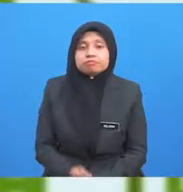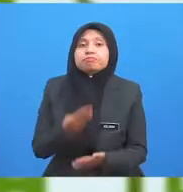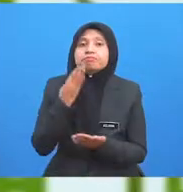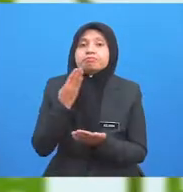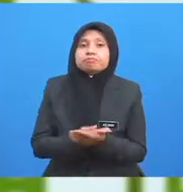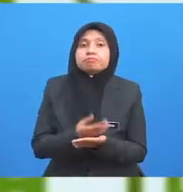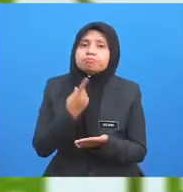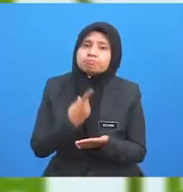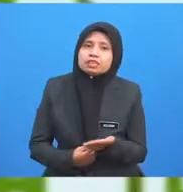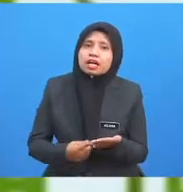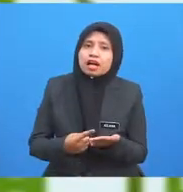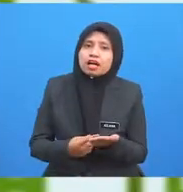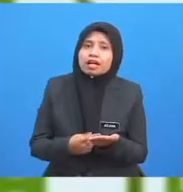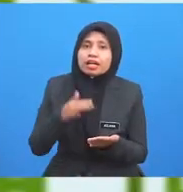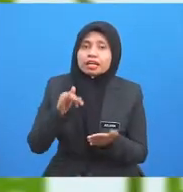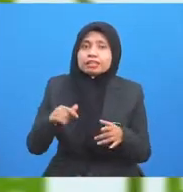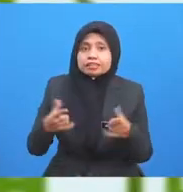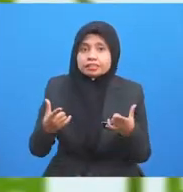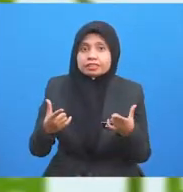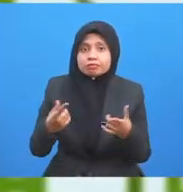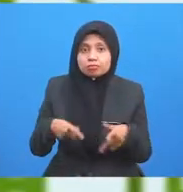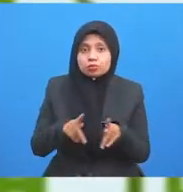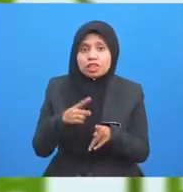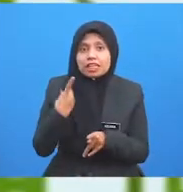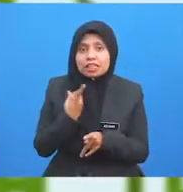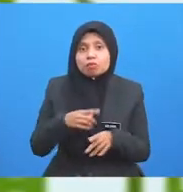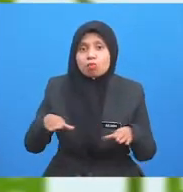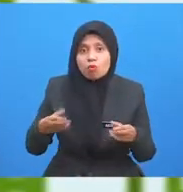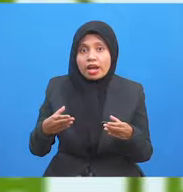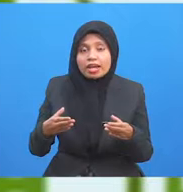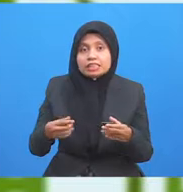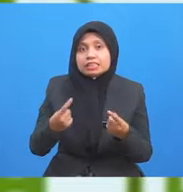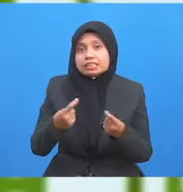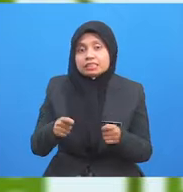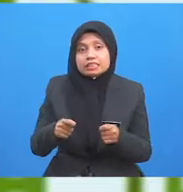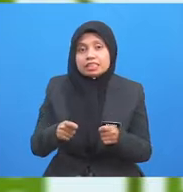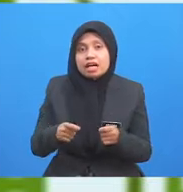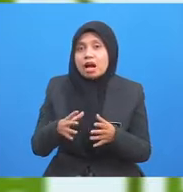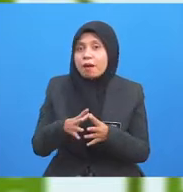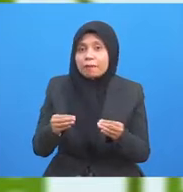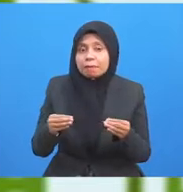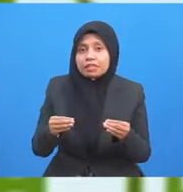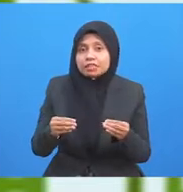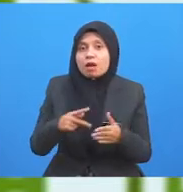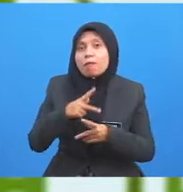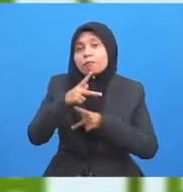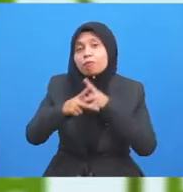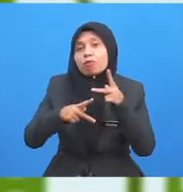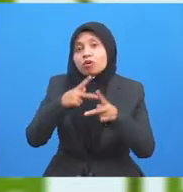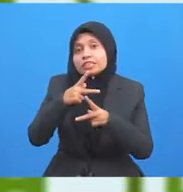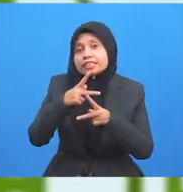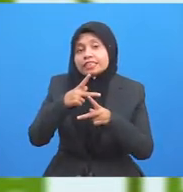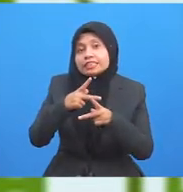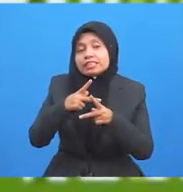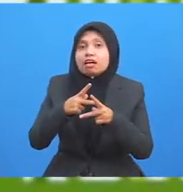Baiklah, apakah perkara seterusnya yang perlu kita lakukan setelah selesai proses membina model